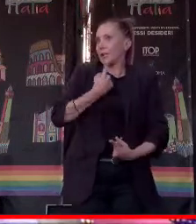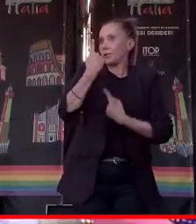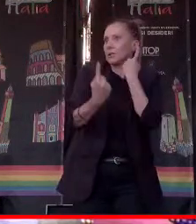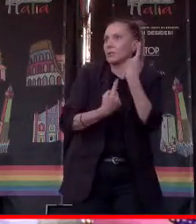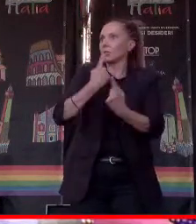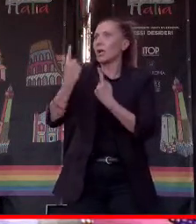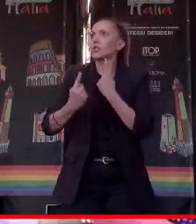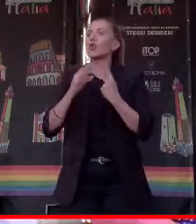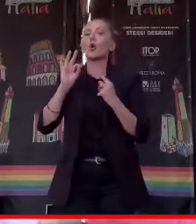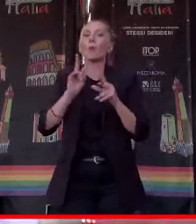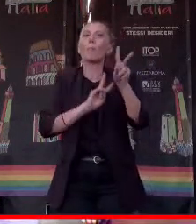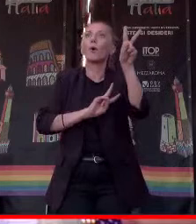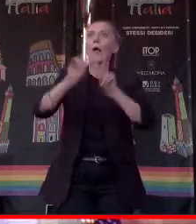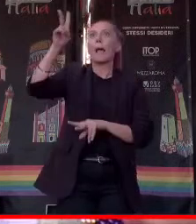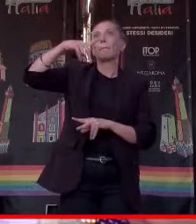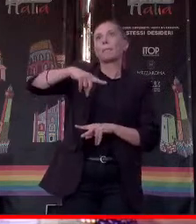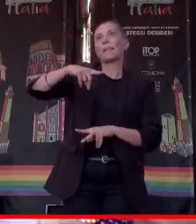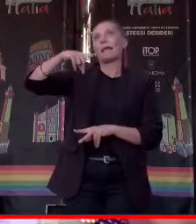livello nazionale,